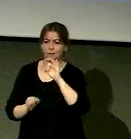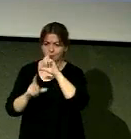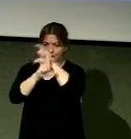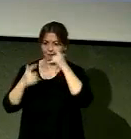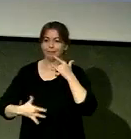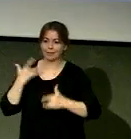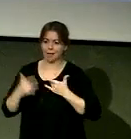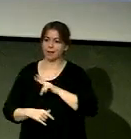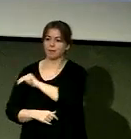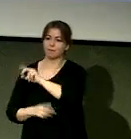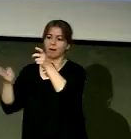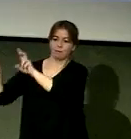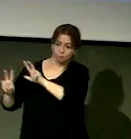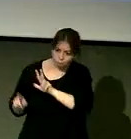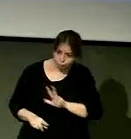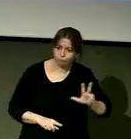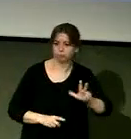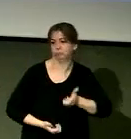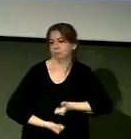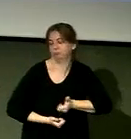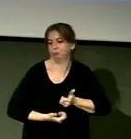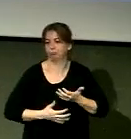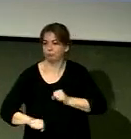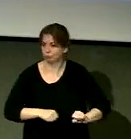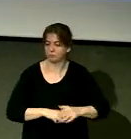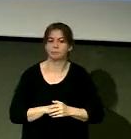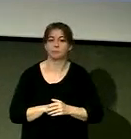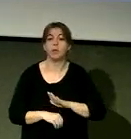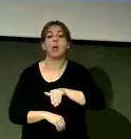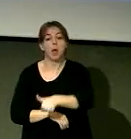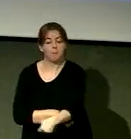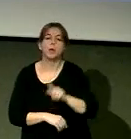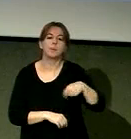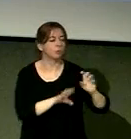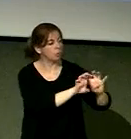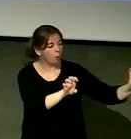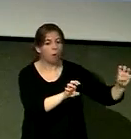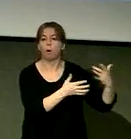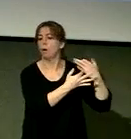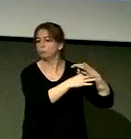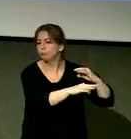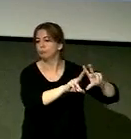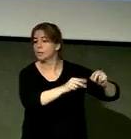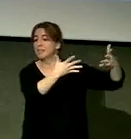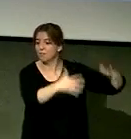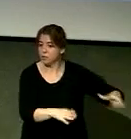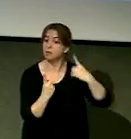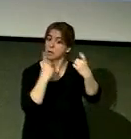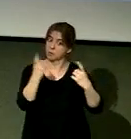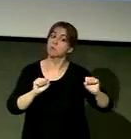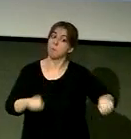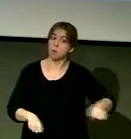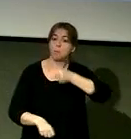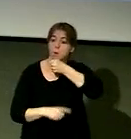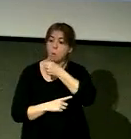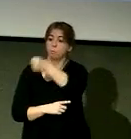aurez également la possibilité de poser des questions à la suite des interventions sur chacune des plénières. Donc on a des micros, on vous les fera